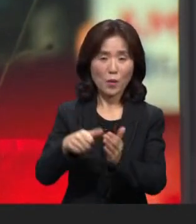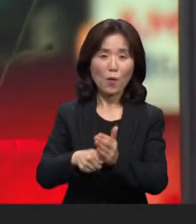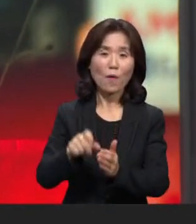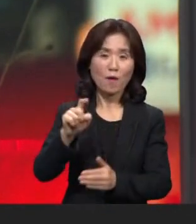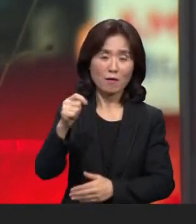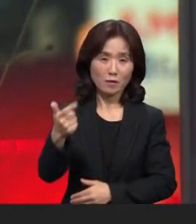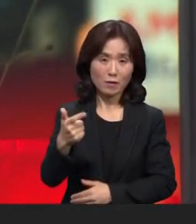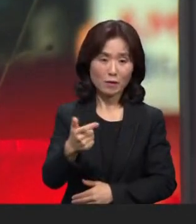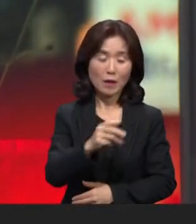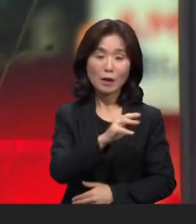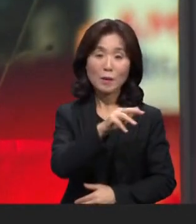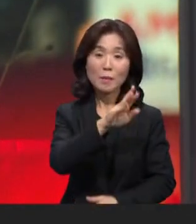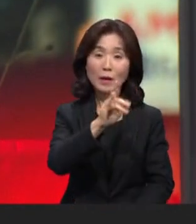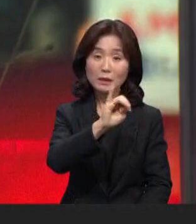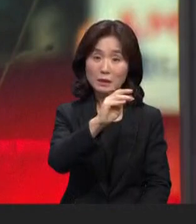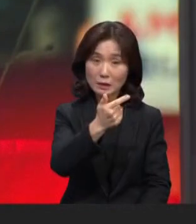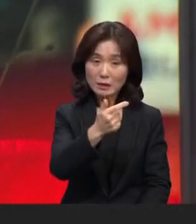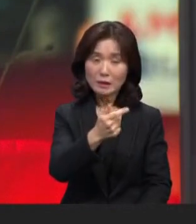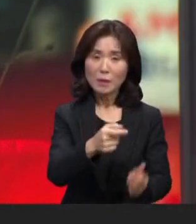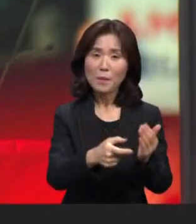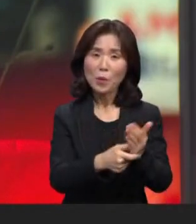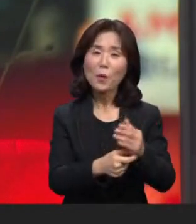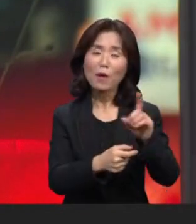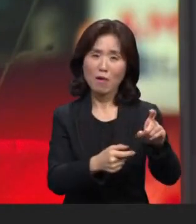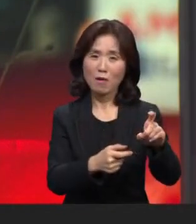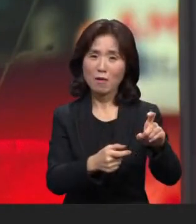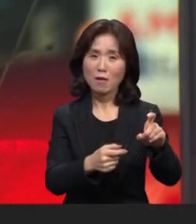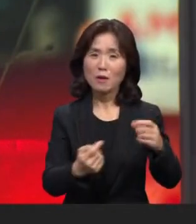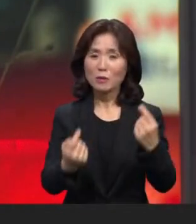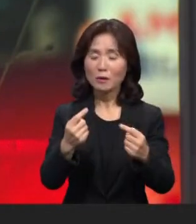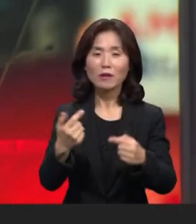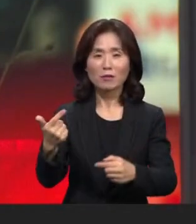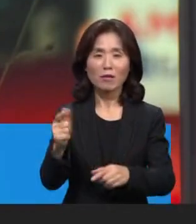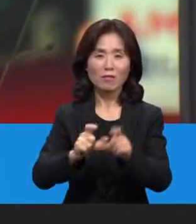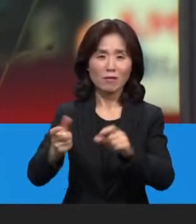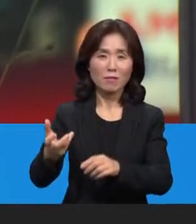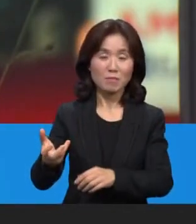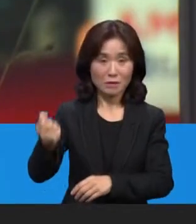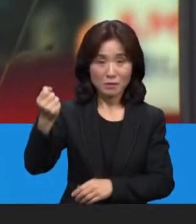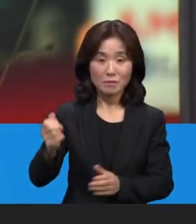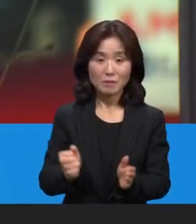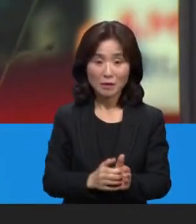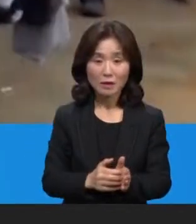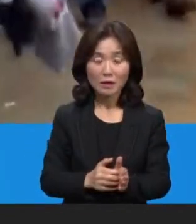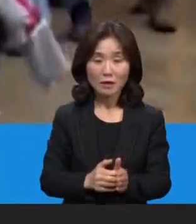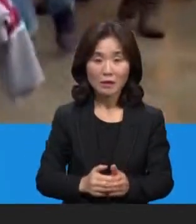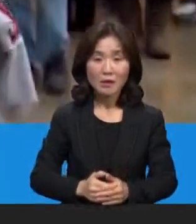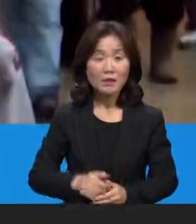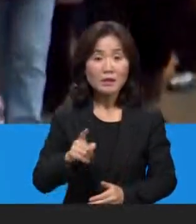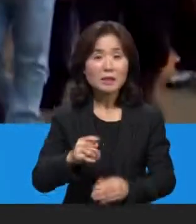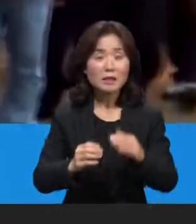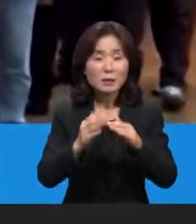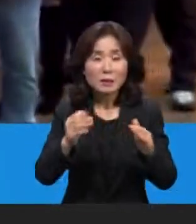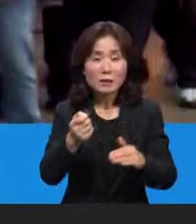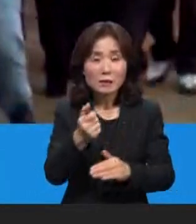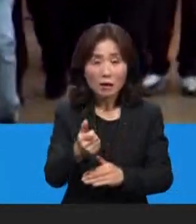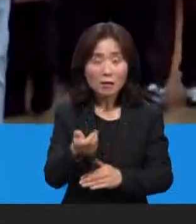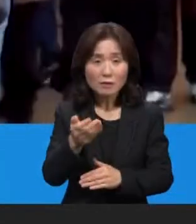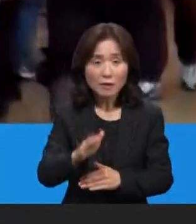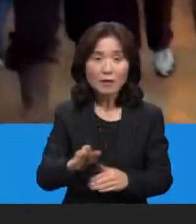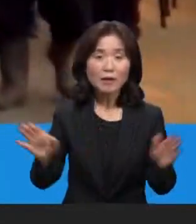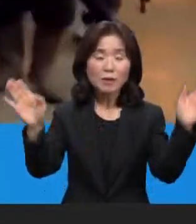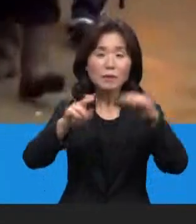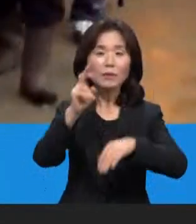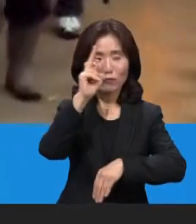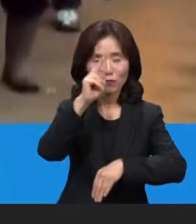조 바이든 후보보다 6표를 앞선 겁니다. 이 마을들은 원래 자정에 투표하는 전통이 있는 마을들이거든요. 그래서 이렇게 좀 빨리